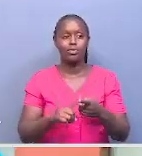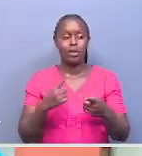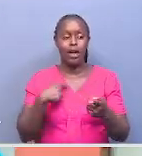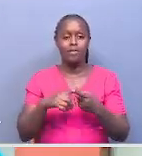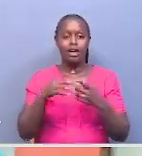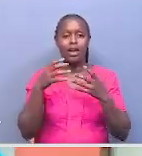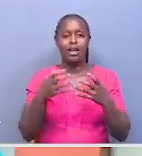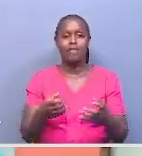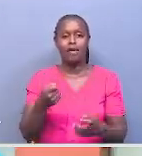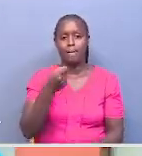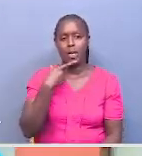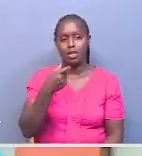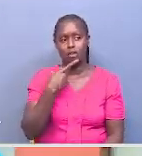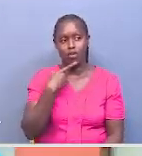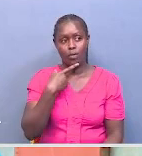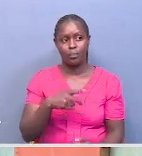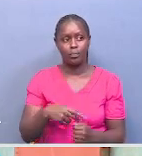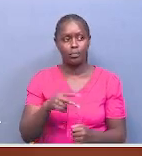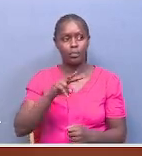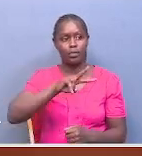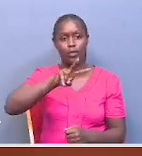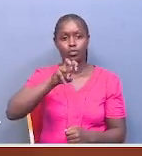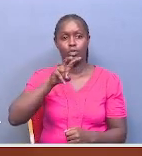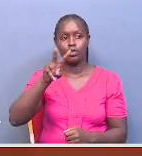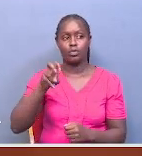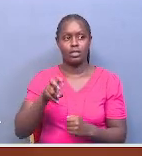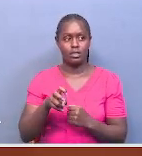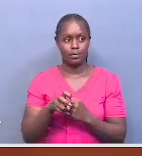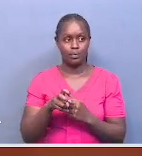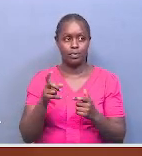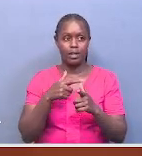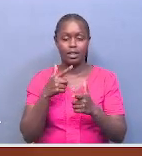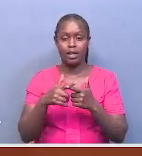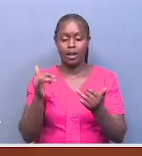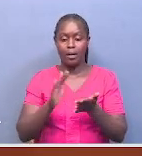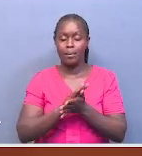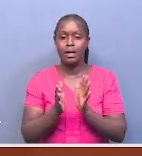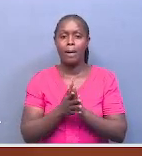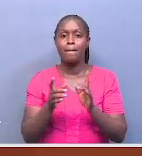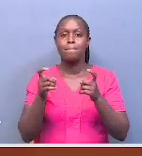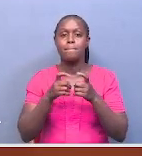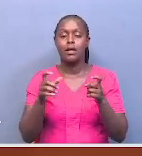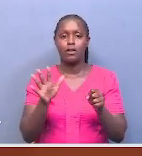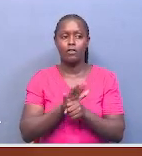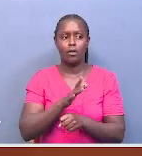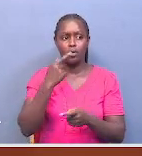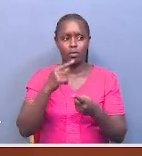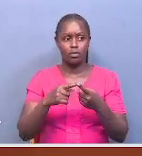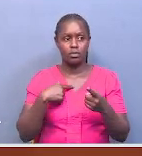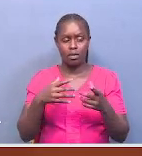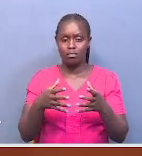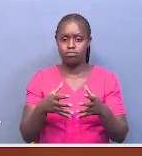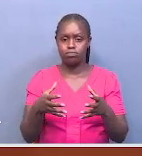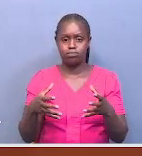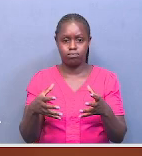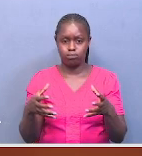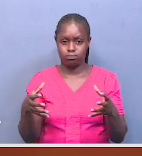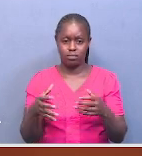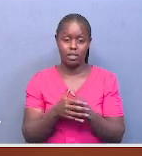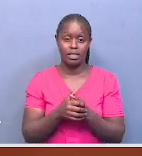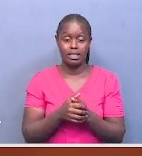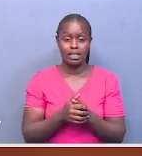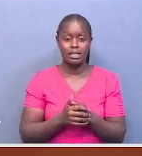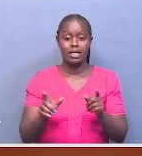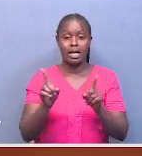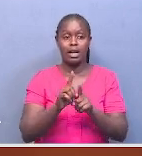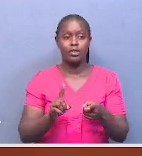bill. Mwaka wa 2020, hiyo mguu yake ikawa na uchungu sana juu alikuwa na mguu imefura sana na